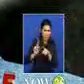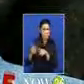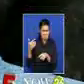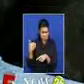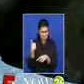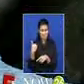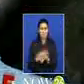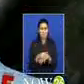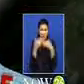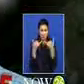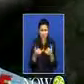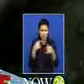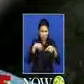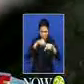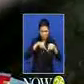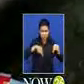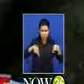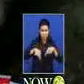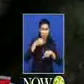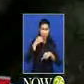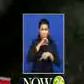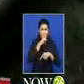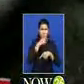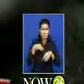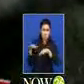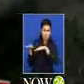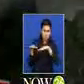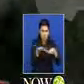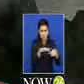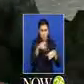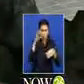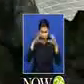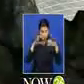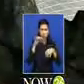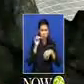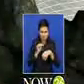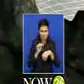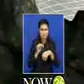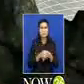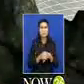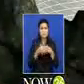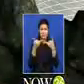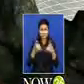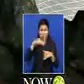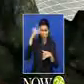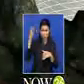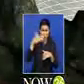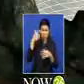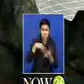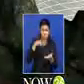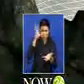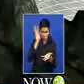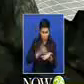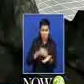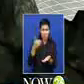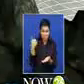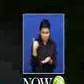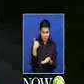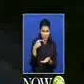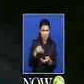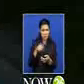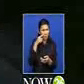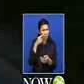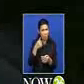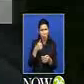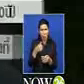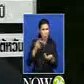นะครับณเวลานี้หลายพื้นที่ของไต้หวันมีการเตรียมความพร้อมรับมือกับพายุลูกนี้แล้วนะครับพายุลูกนี้ยังถูกบันทึกไว้ด้วยนะครับว่าเป็นที่สุ